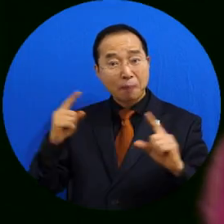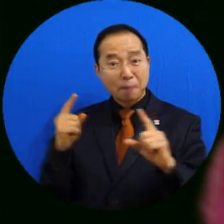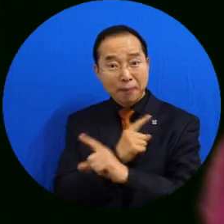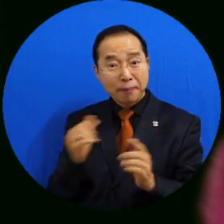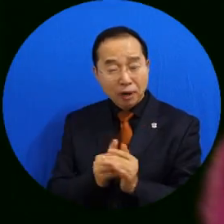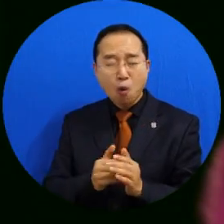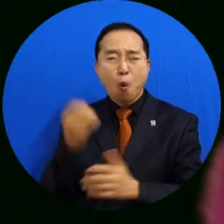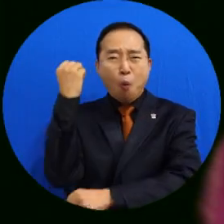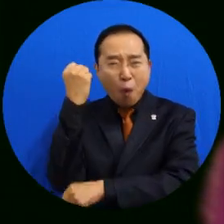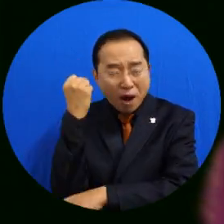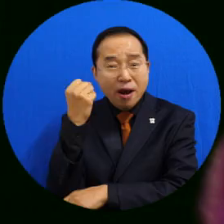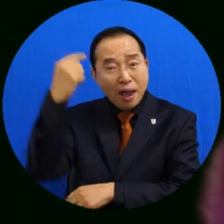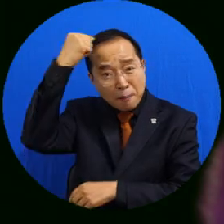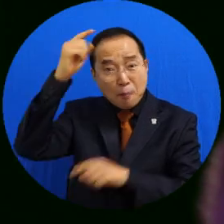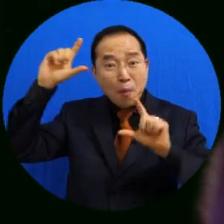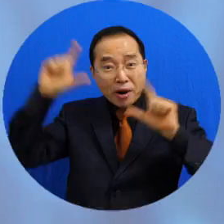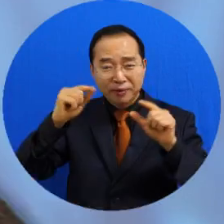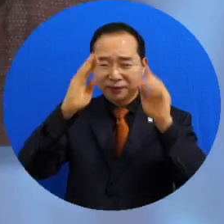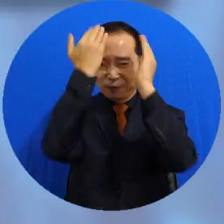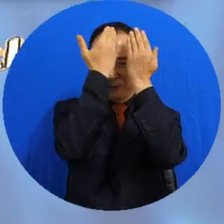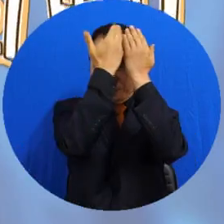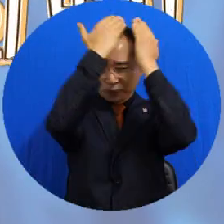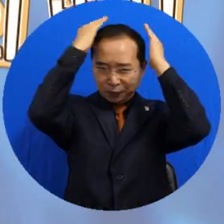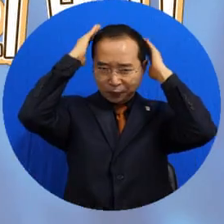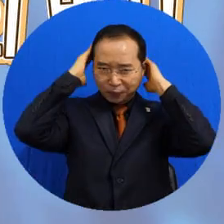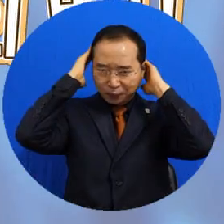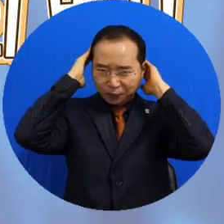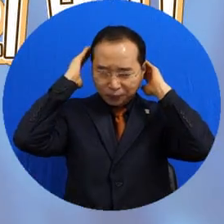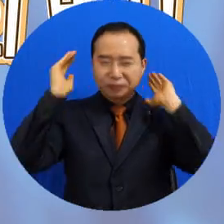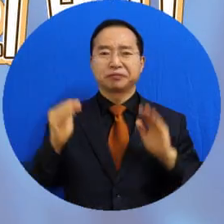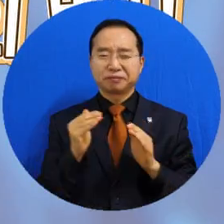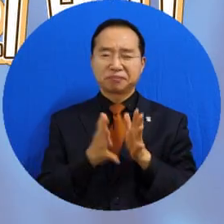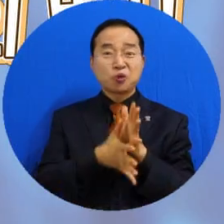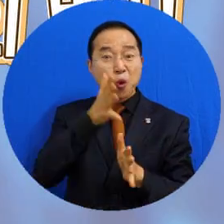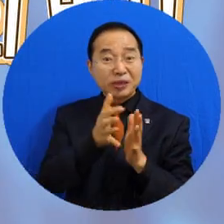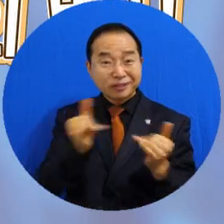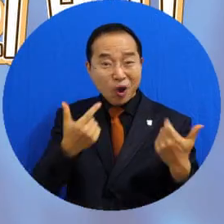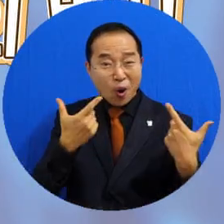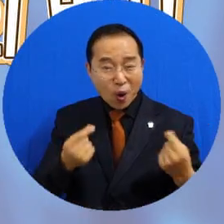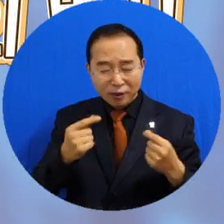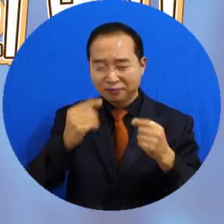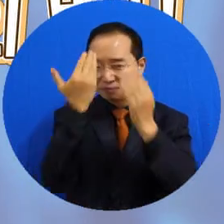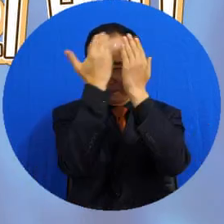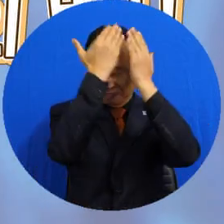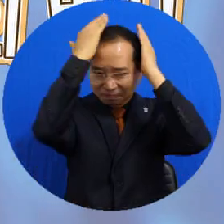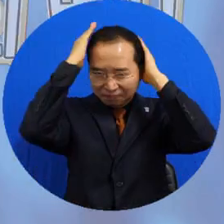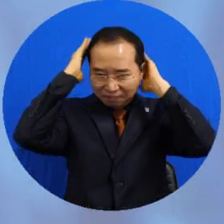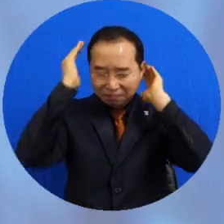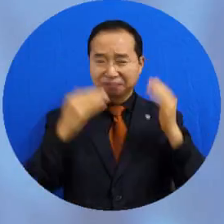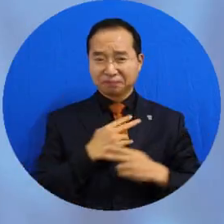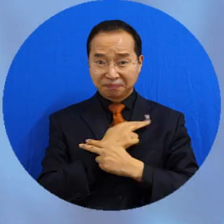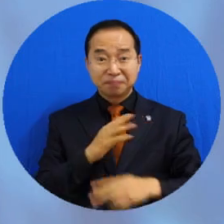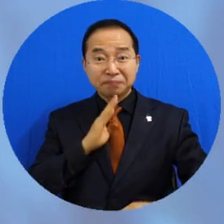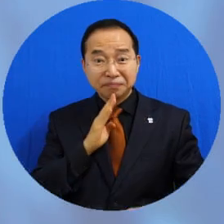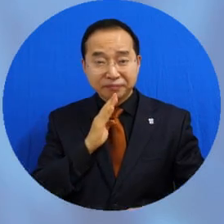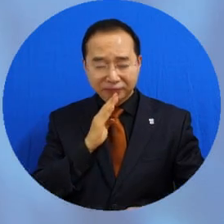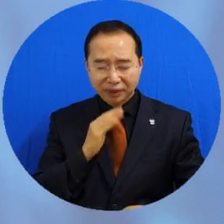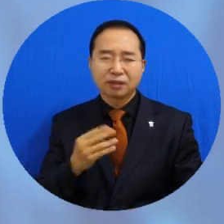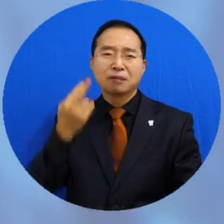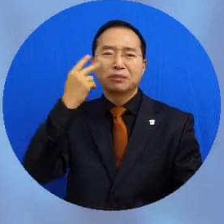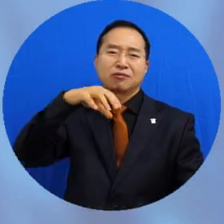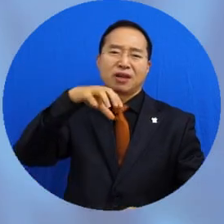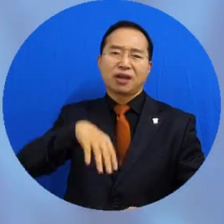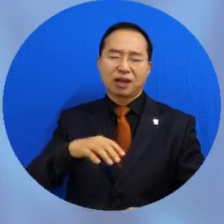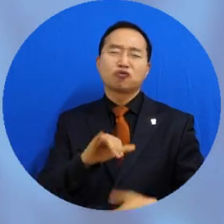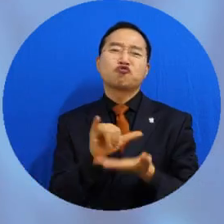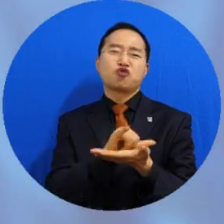네, 네. 원래는 이 머리가 아니라 아주 이대팔의 굉장히 도시인스러운 그런 머리라고 들었거든요. 네, 아무래도 뉴욕에서는